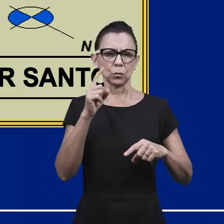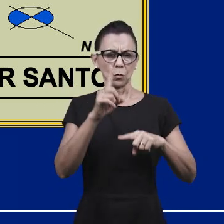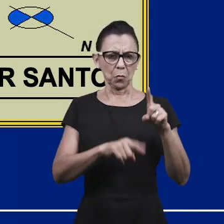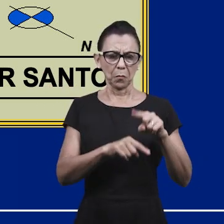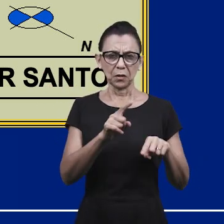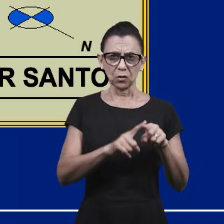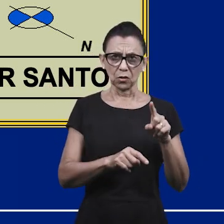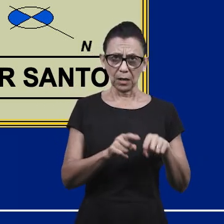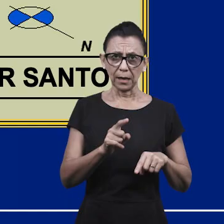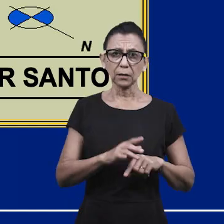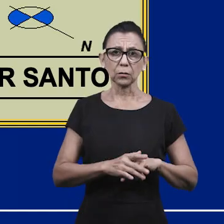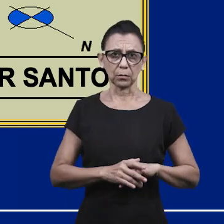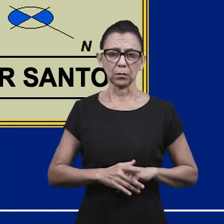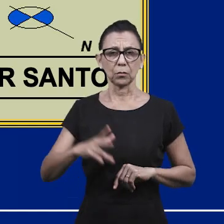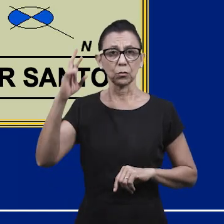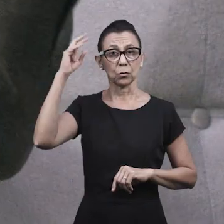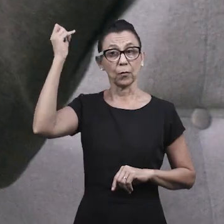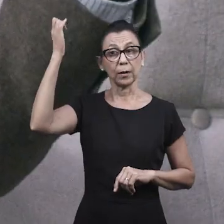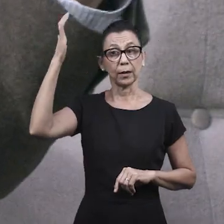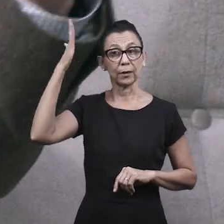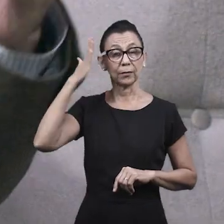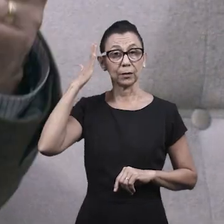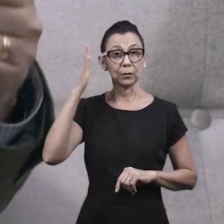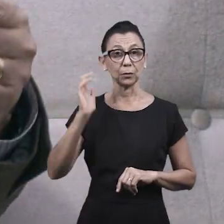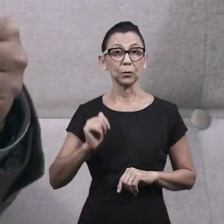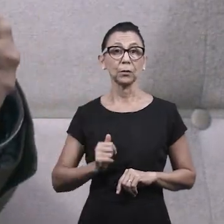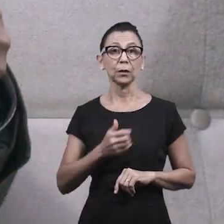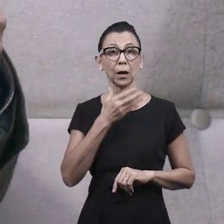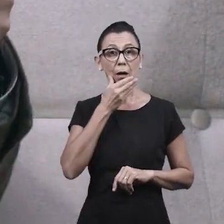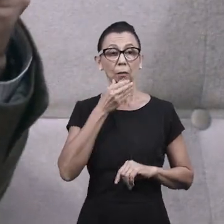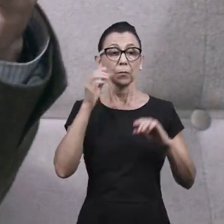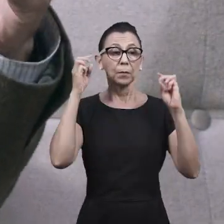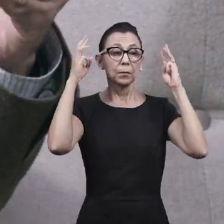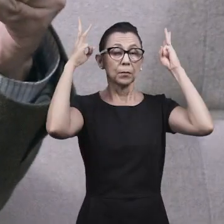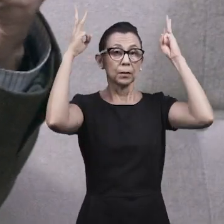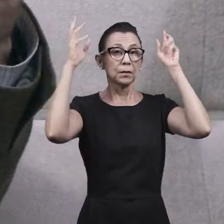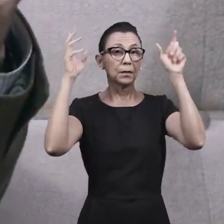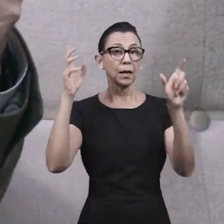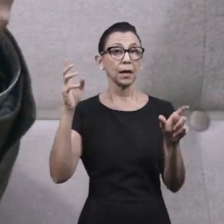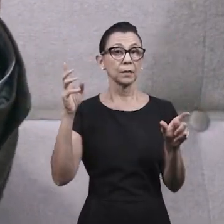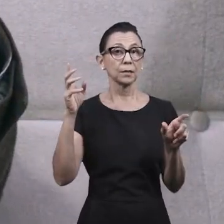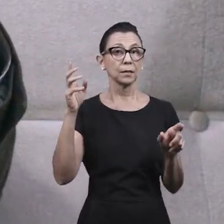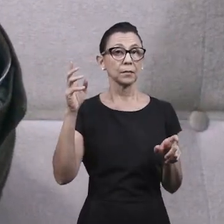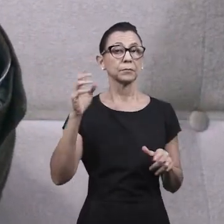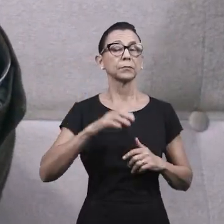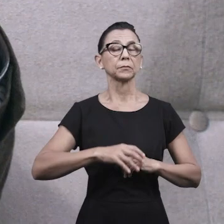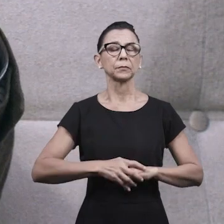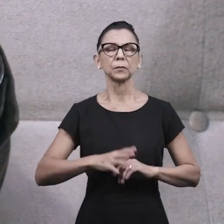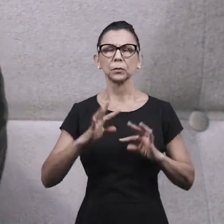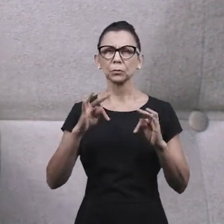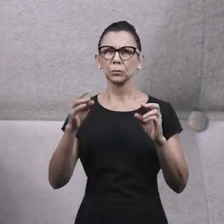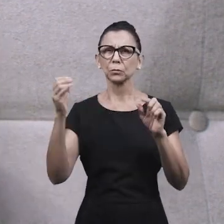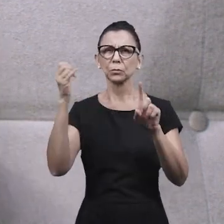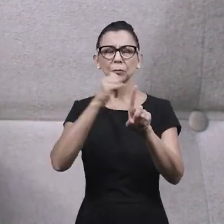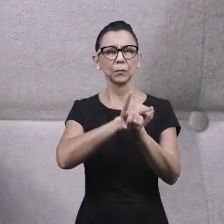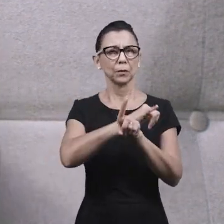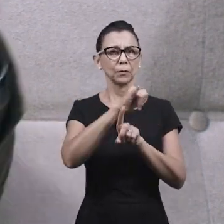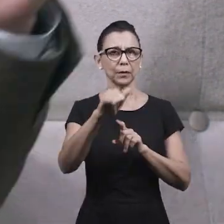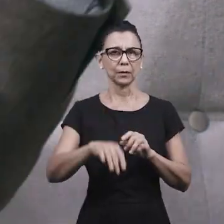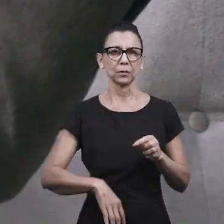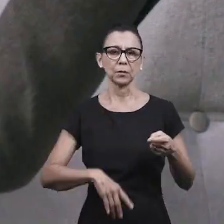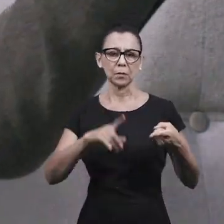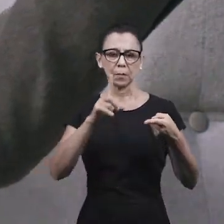objets, les ustensiles, révélés par Dieu à Moïse, tout